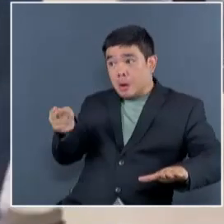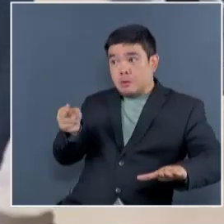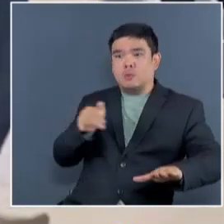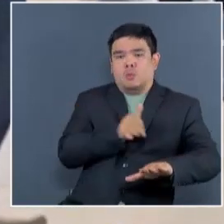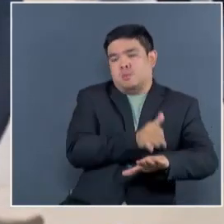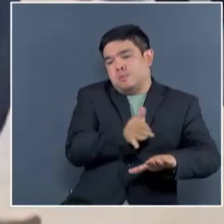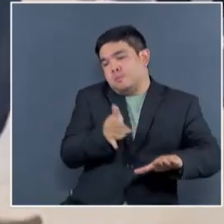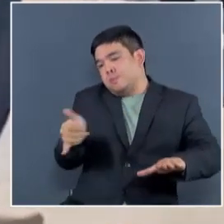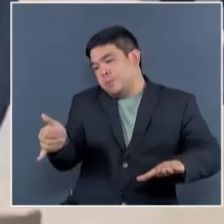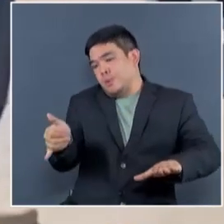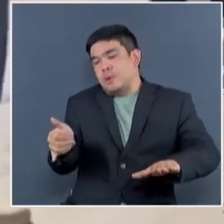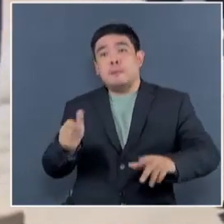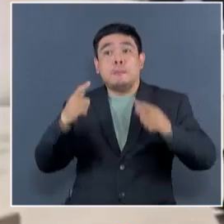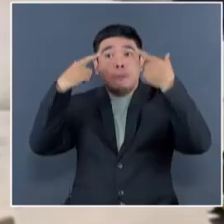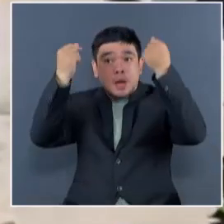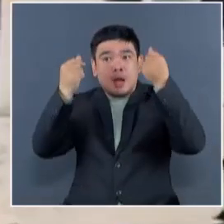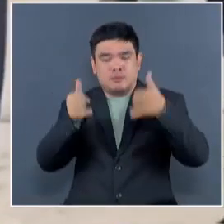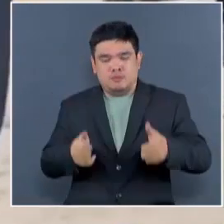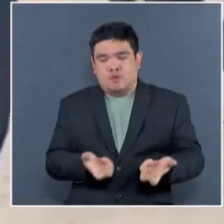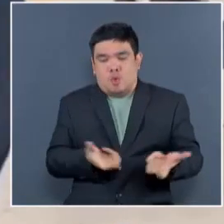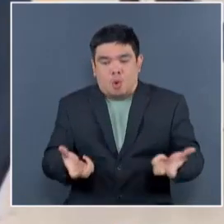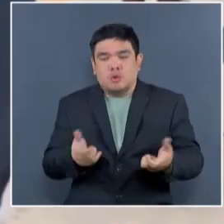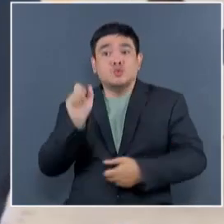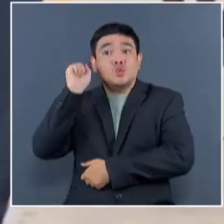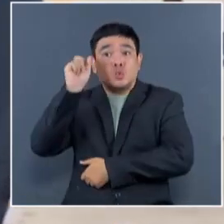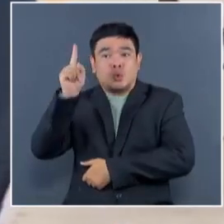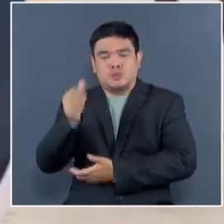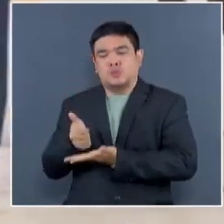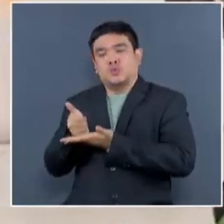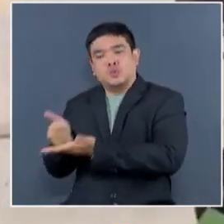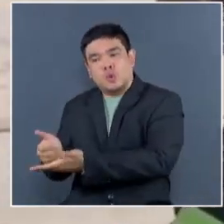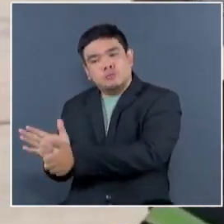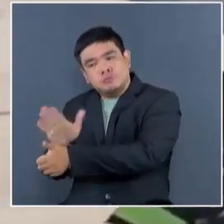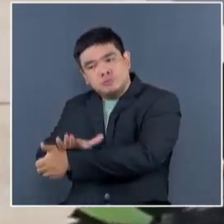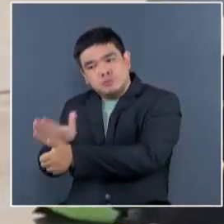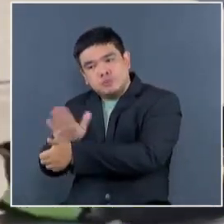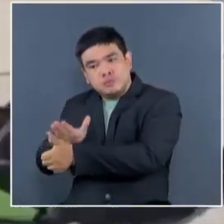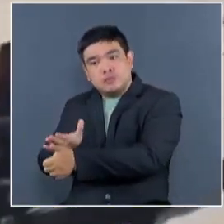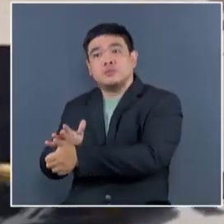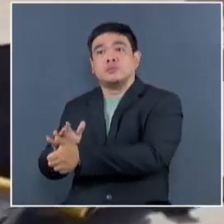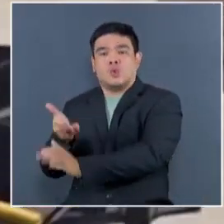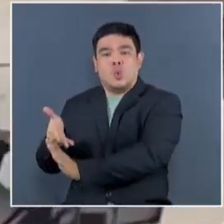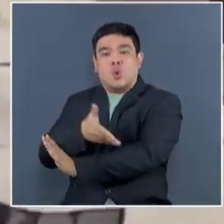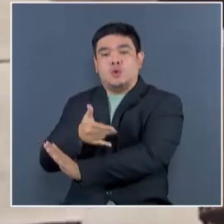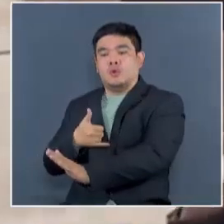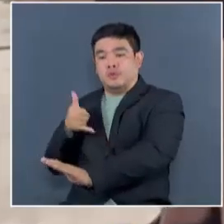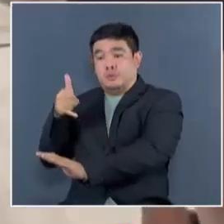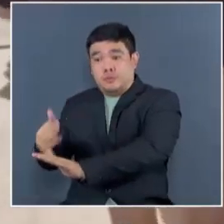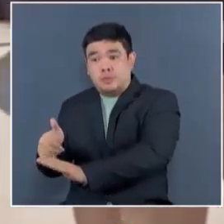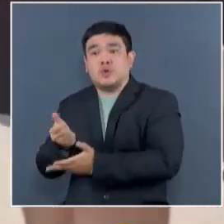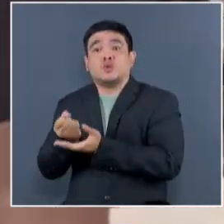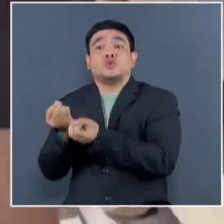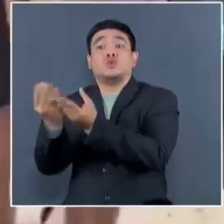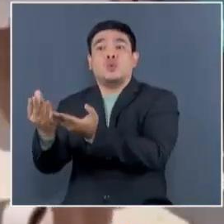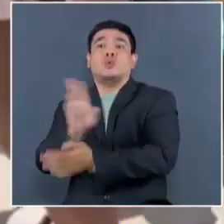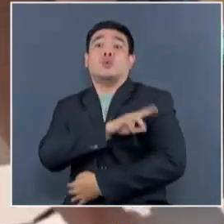วิ่งมาพร้อมกับพยาบาลเลยแล้วก็นำอุปกรณ์ช่วยชีวิตฉุกเฉินนะรีบช่วยเหลือผู้บาดเจ็บทันทีก่อนทีมผู้ชีพเนี่ยจะเข้าสับสุนแล้วก็นำตัวส่ง